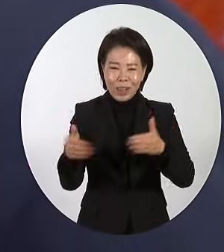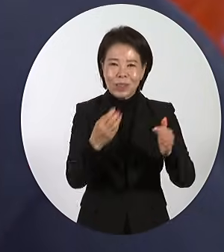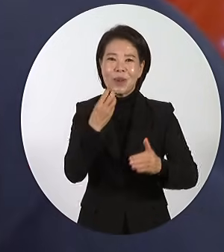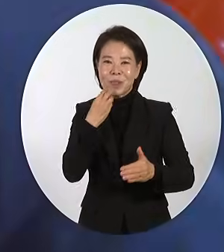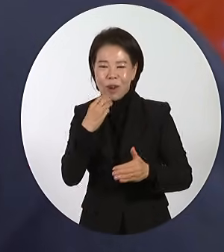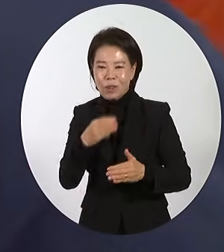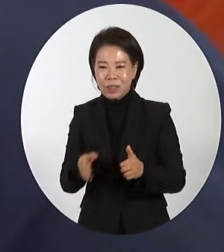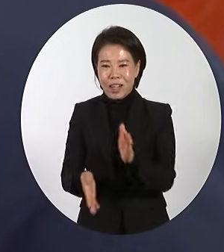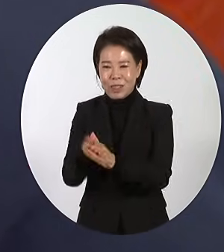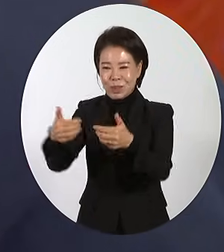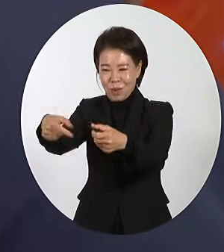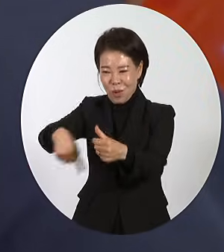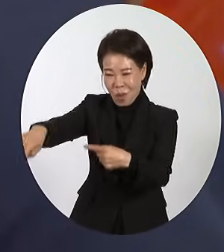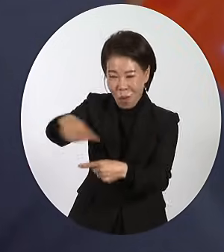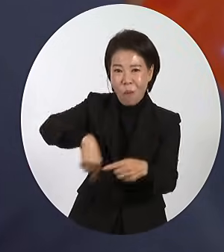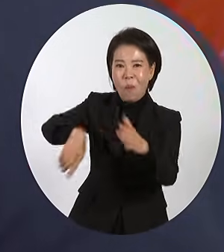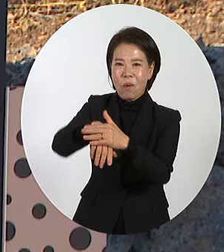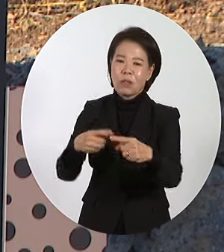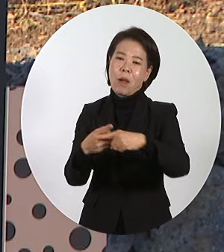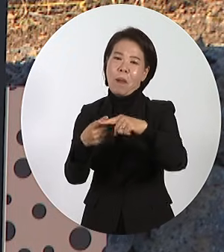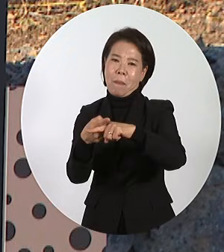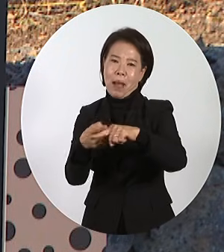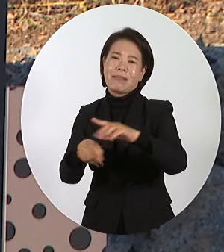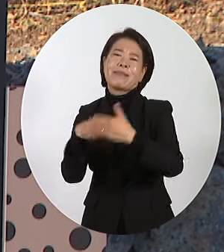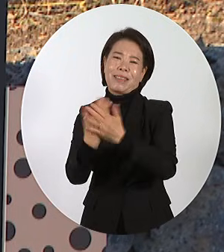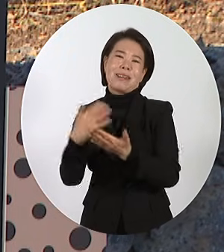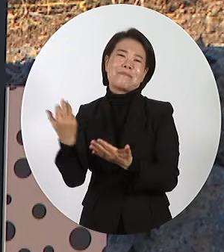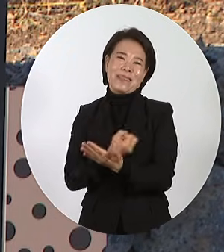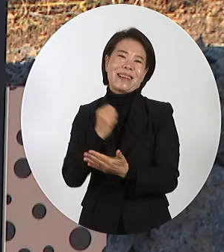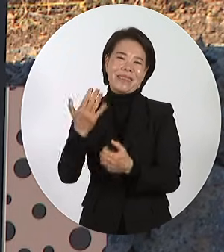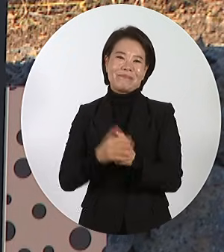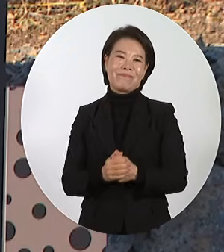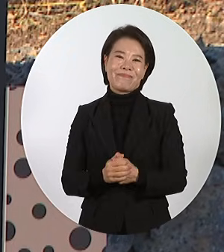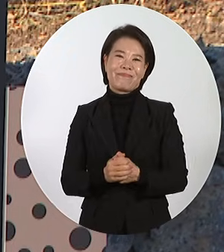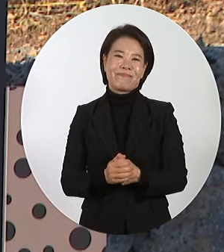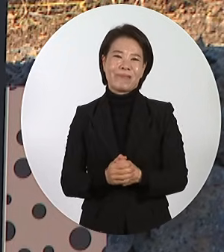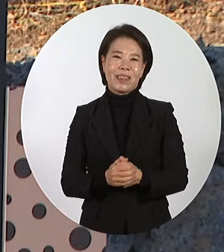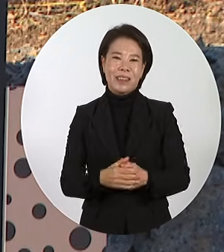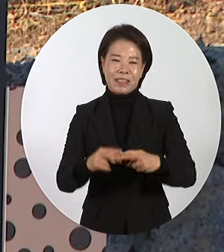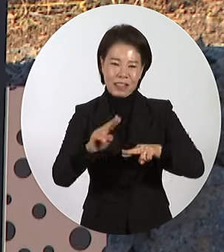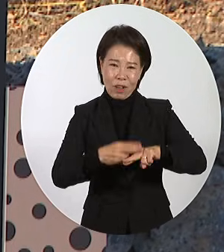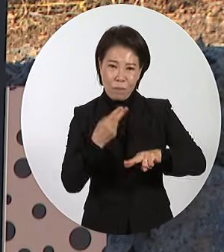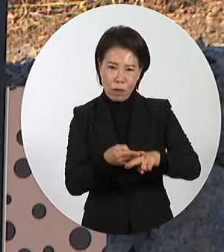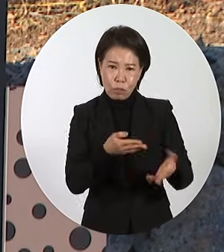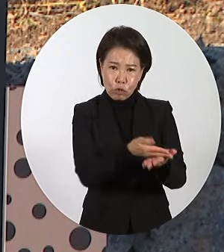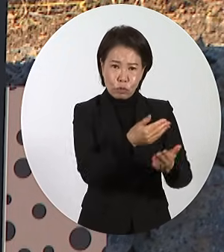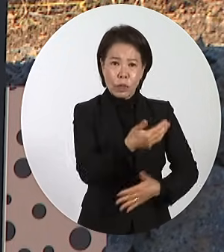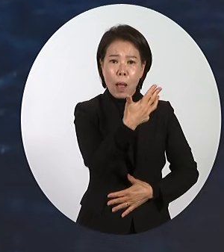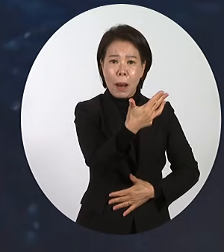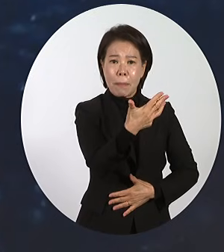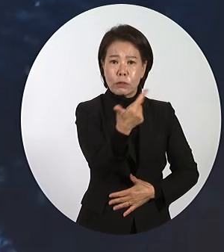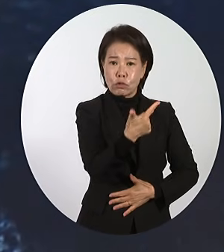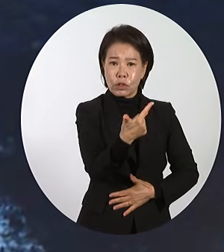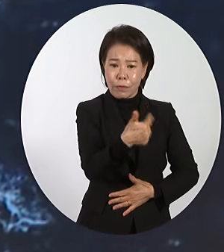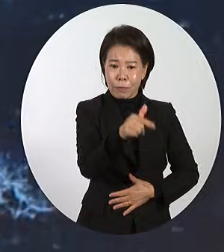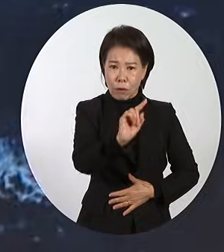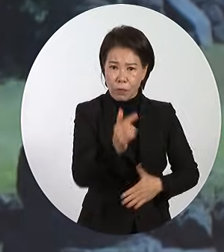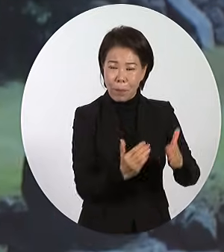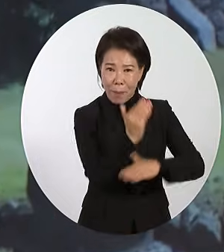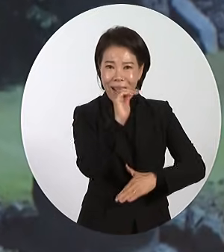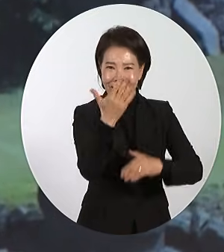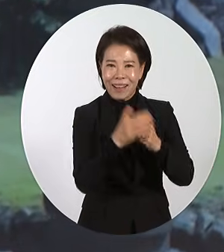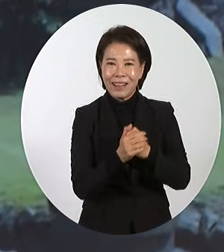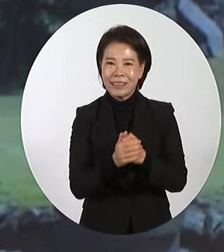서울 등 수도권 기부가 절반 이상을 차지했습니다. 답례품 주문은 8만 6천 건을